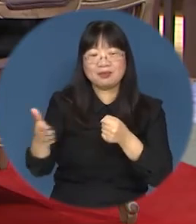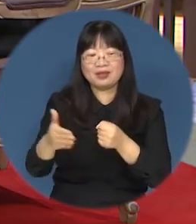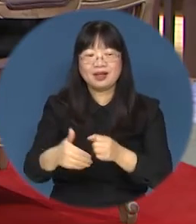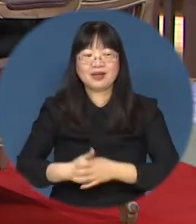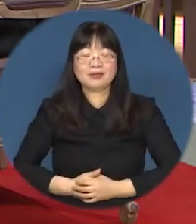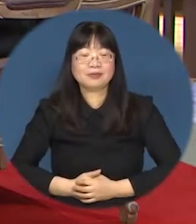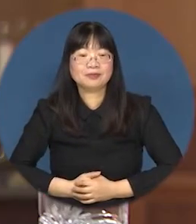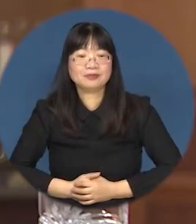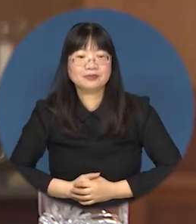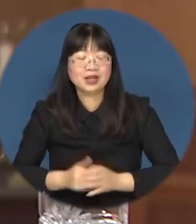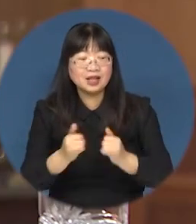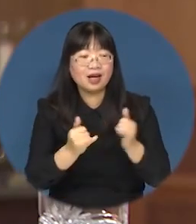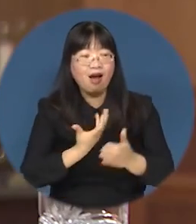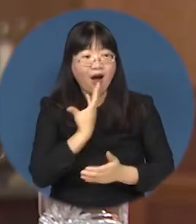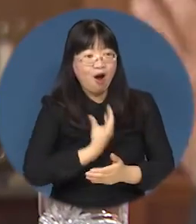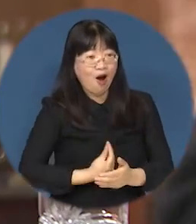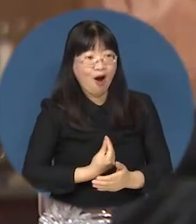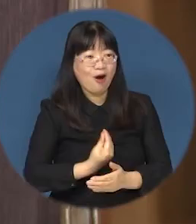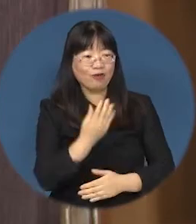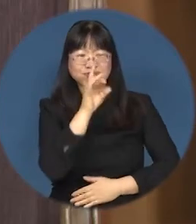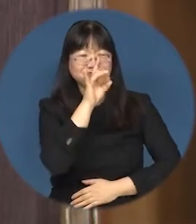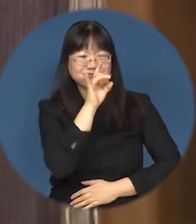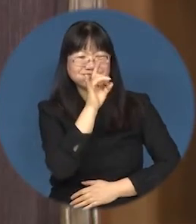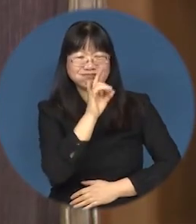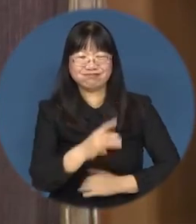예. 사람을 삼킬 수가 없